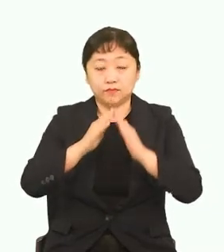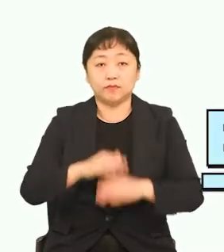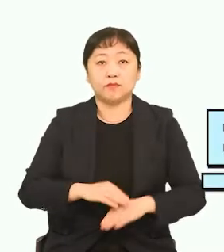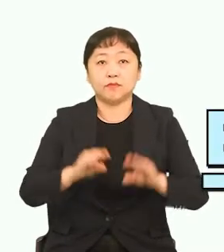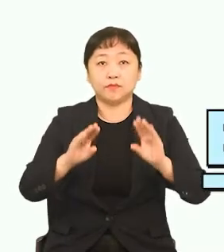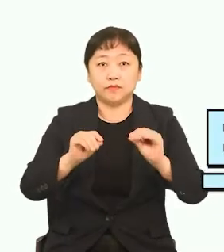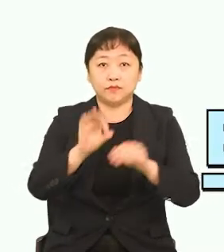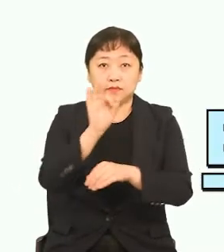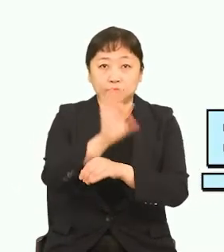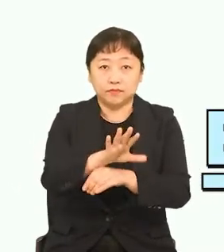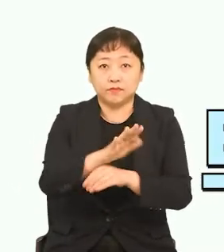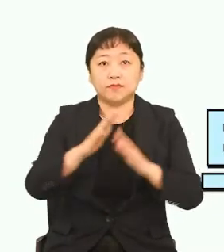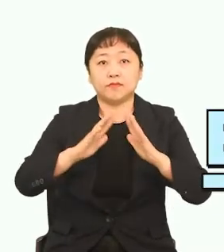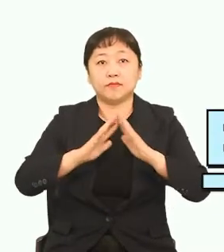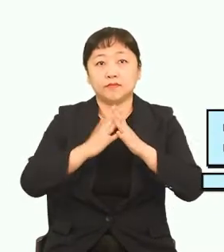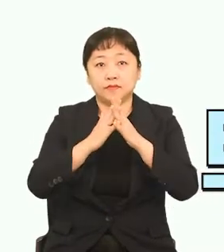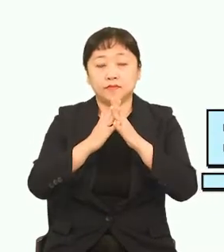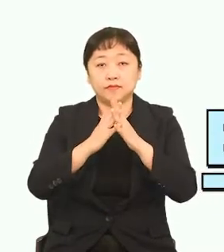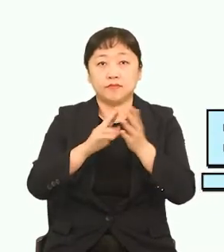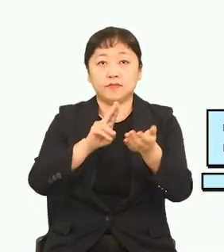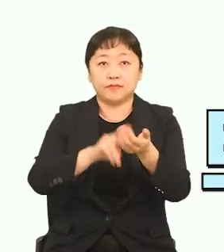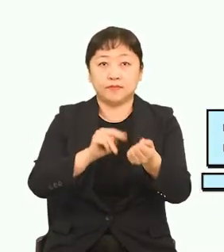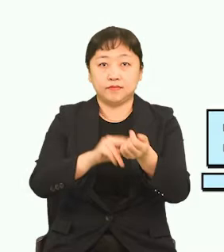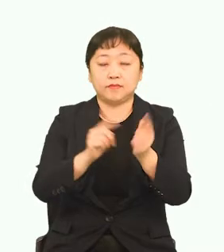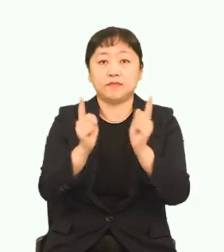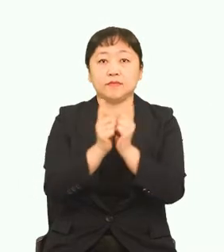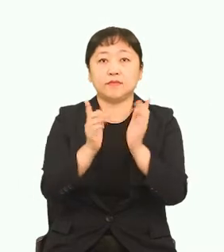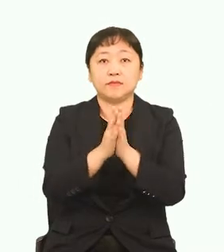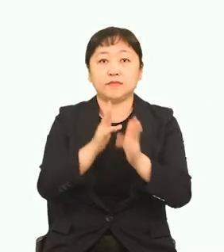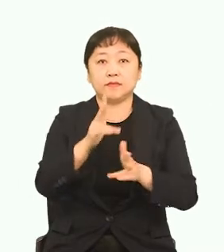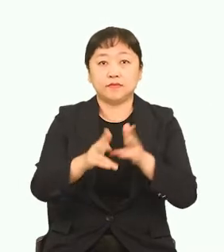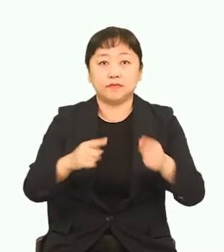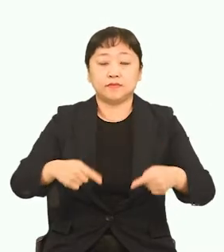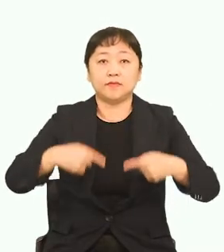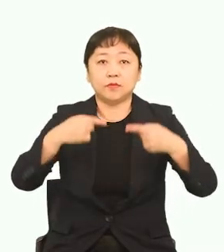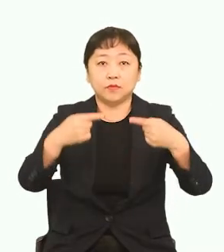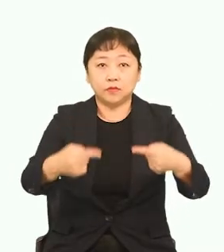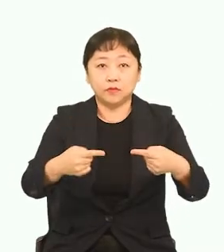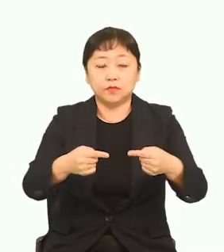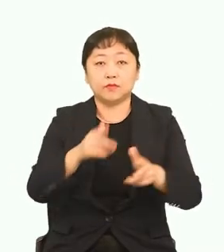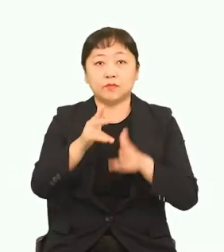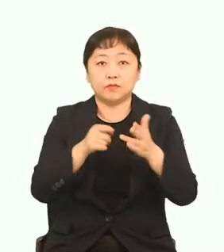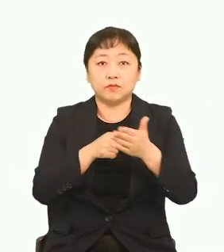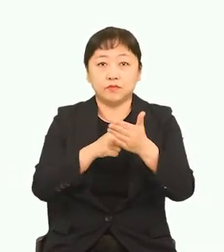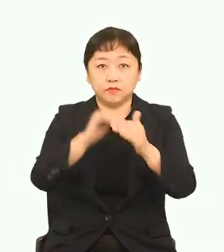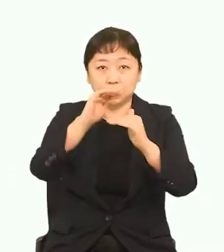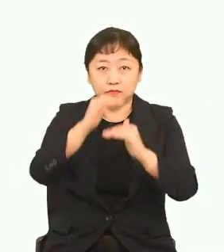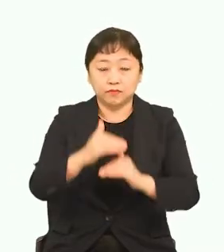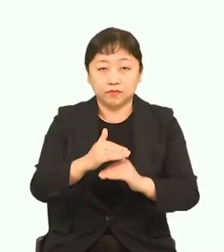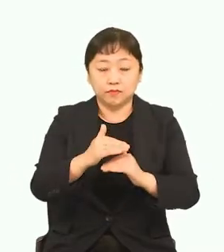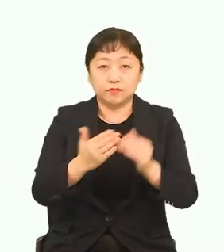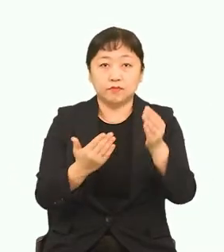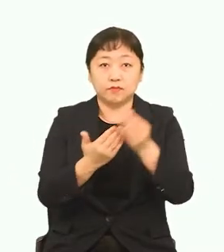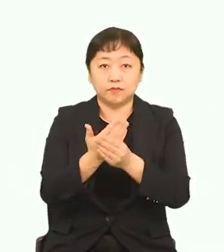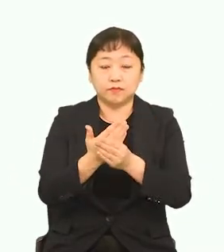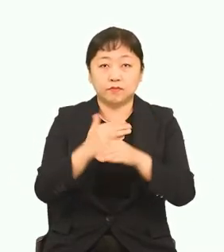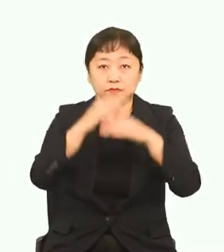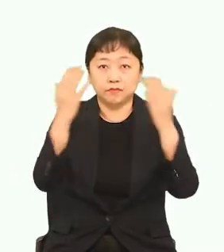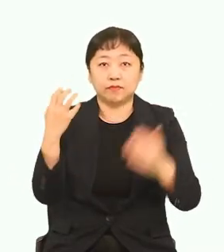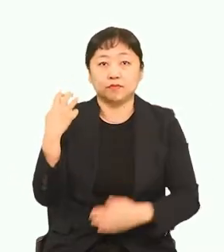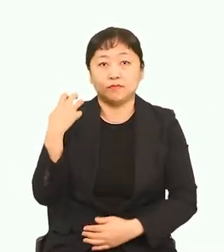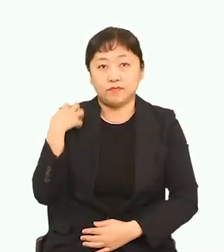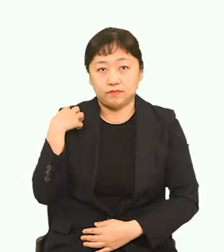설립하고 토지 매입, 주택 건설과 분양까지 직접 사업에 참여하기 때문에 사업 추진 과정에서 발생하는